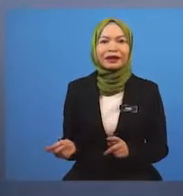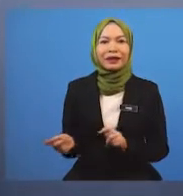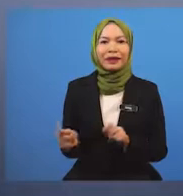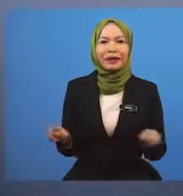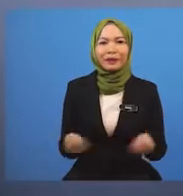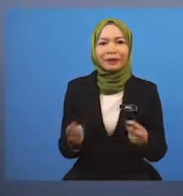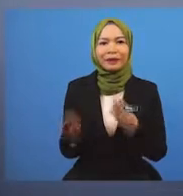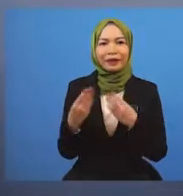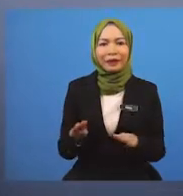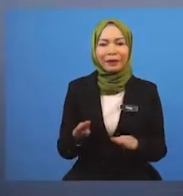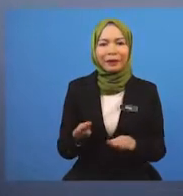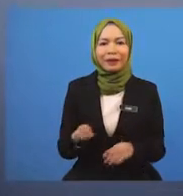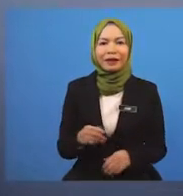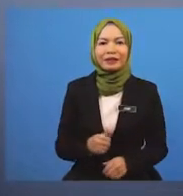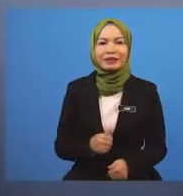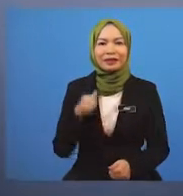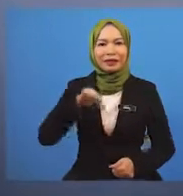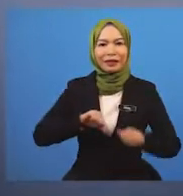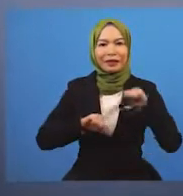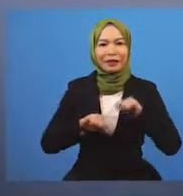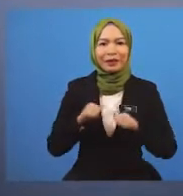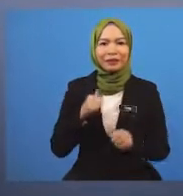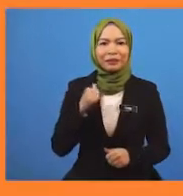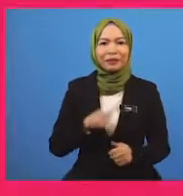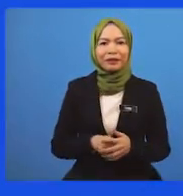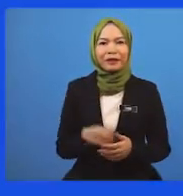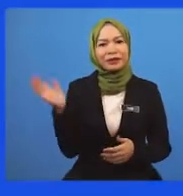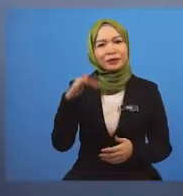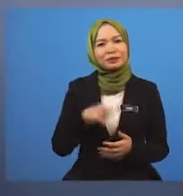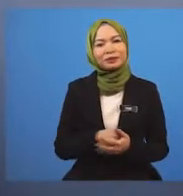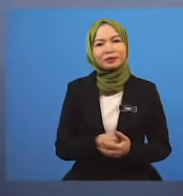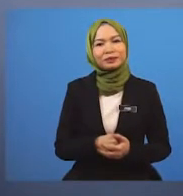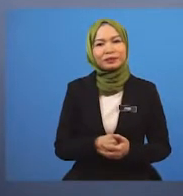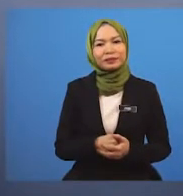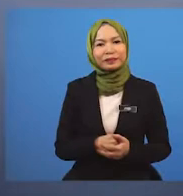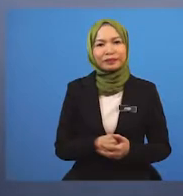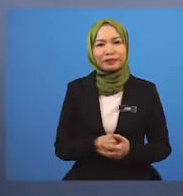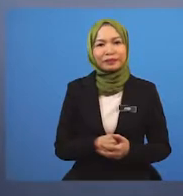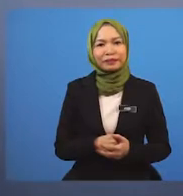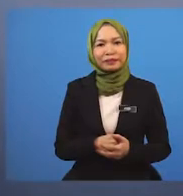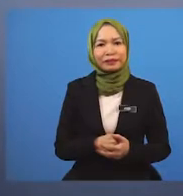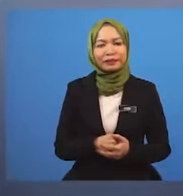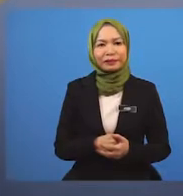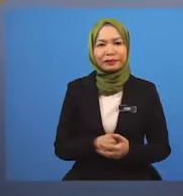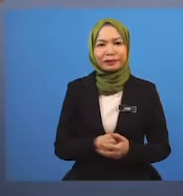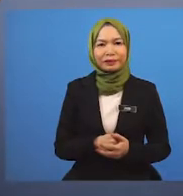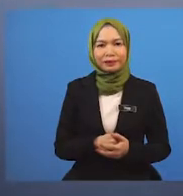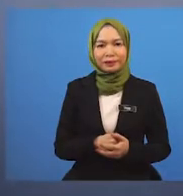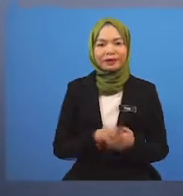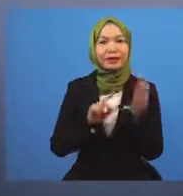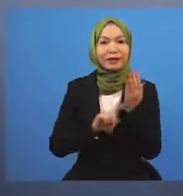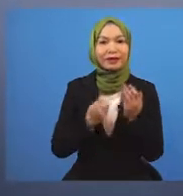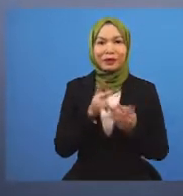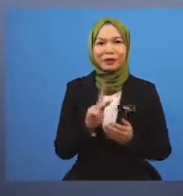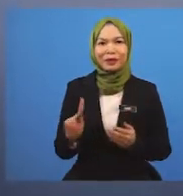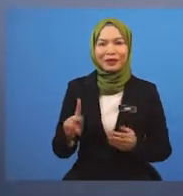bersedia? Baiklah, mari kita mulakan. Jom. Baiklah, sekarang cikgu serahkan kepada Cikgu Nisa dahulu